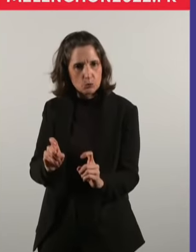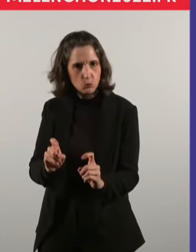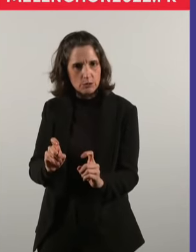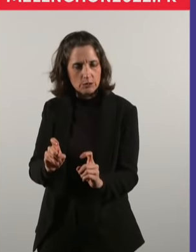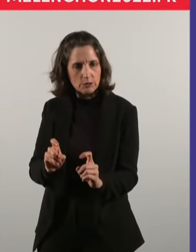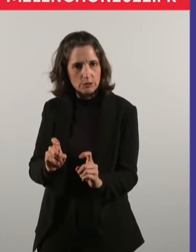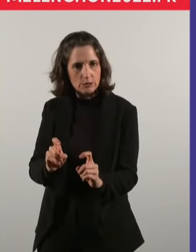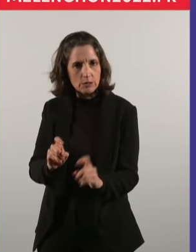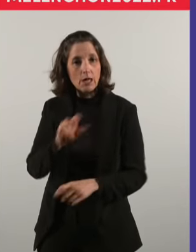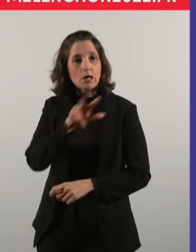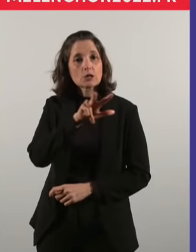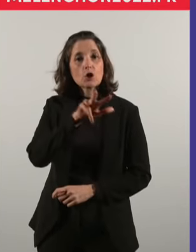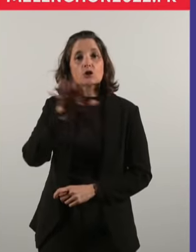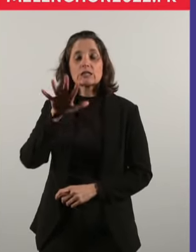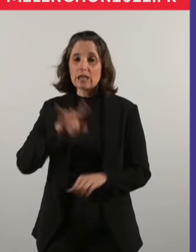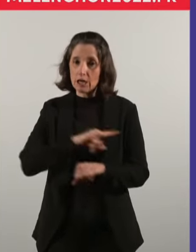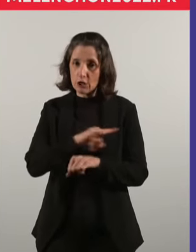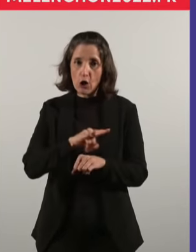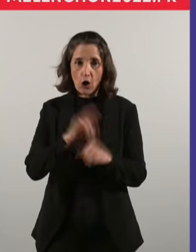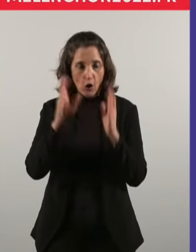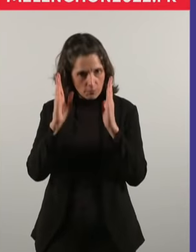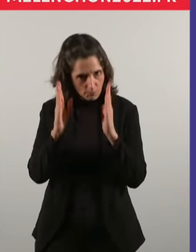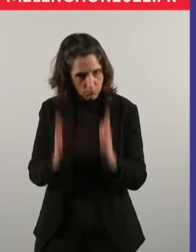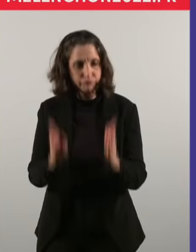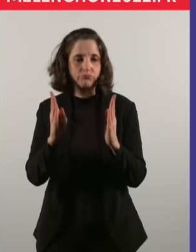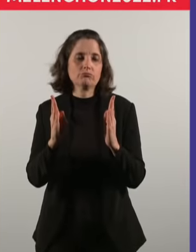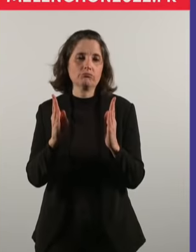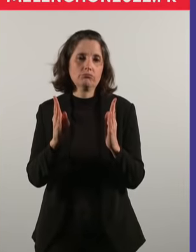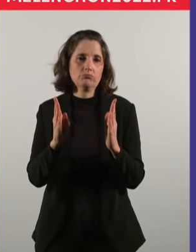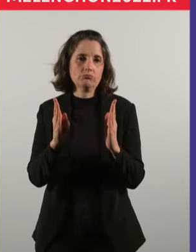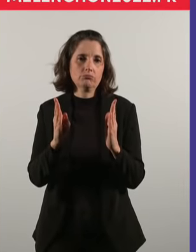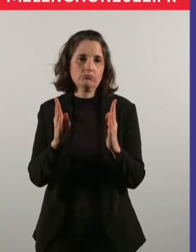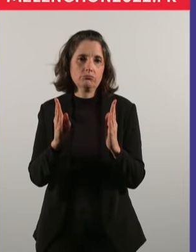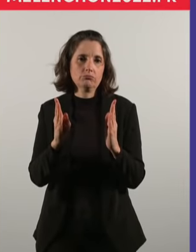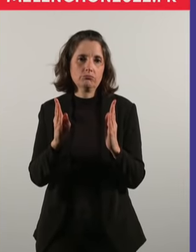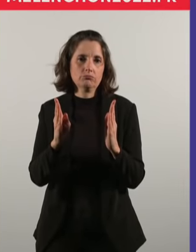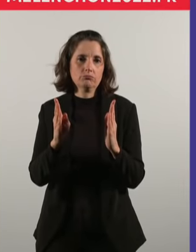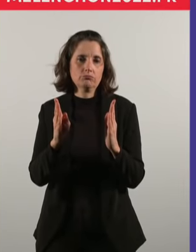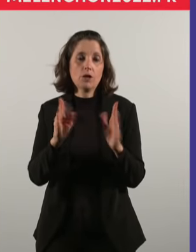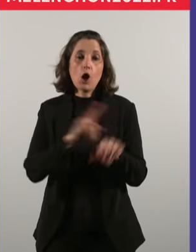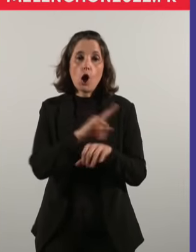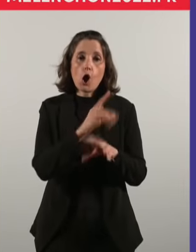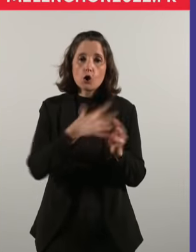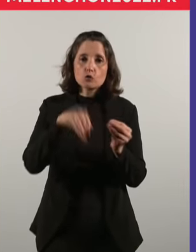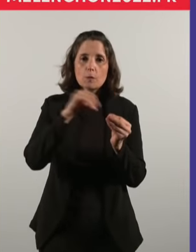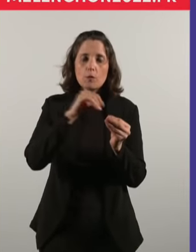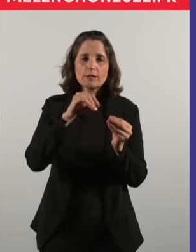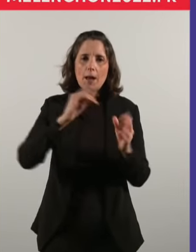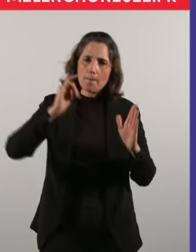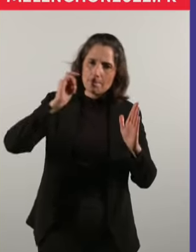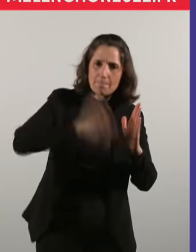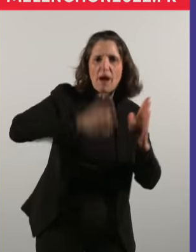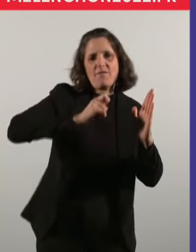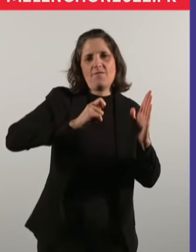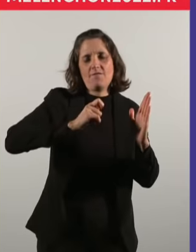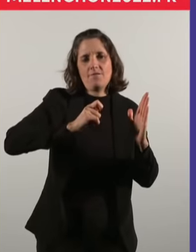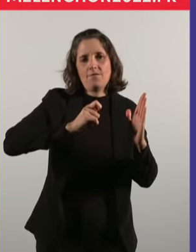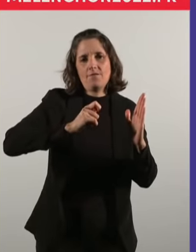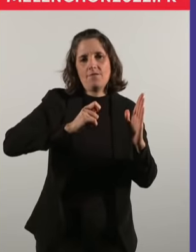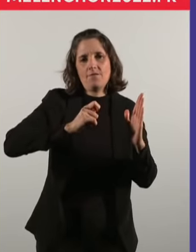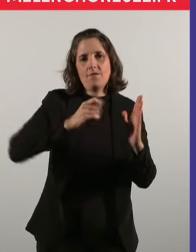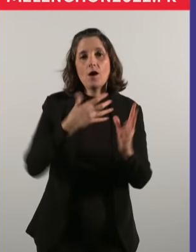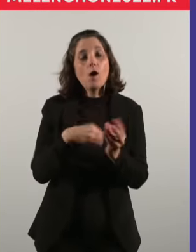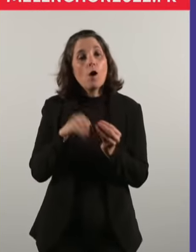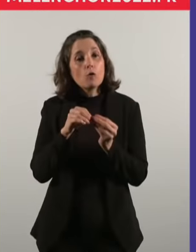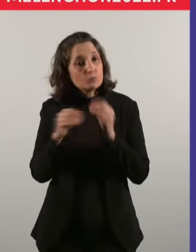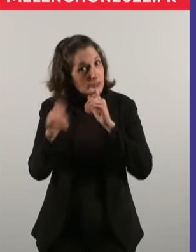des 35 heures en rendant plus cher les heures supplémentaires. Et l'ouverture de la discussion sur les 32